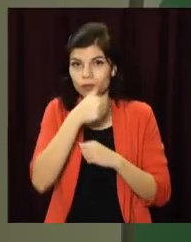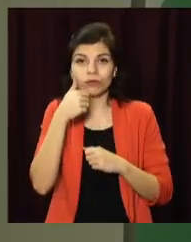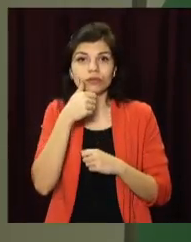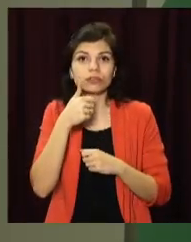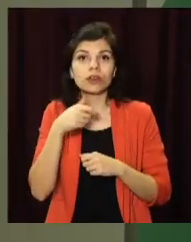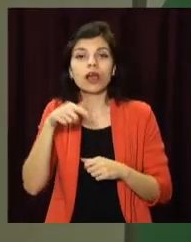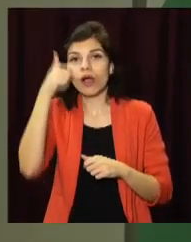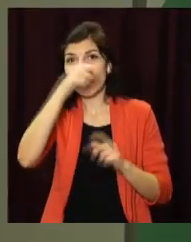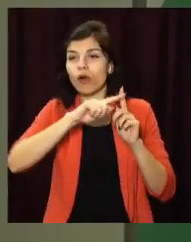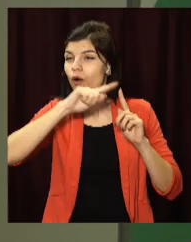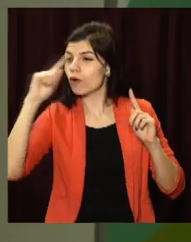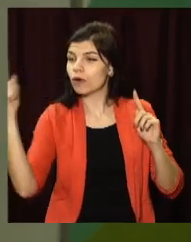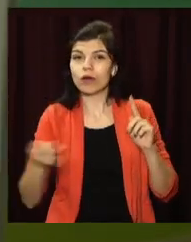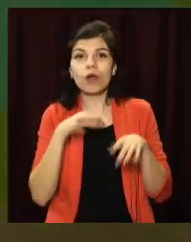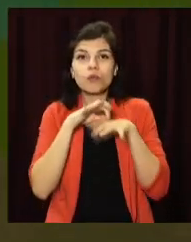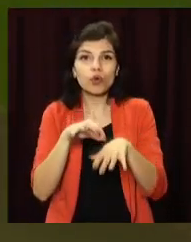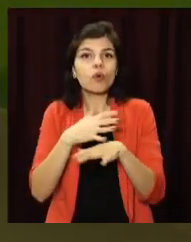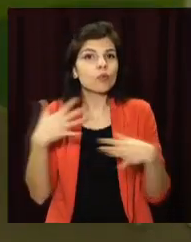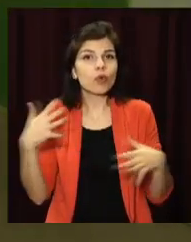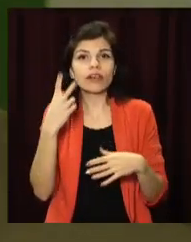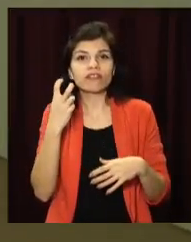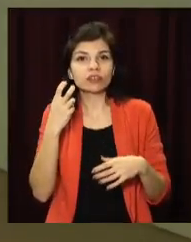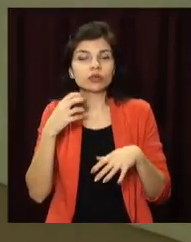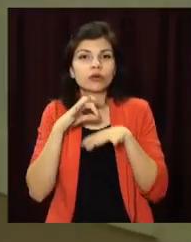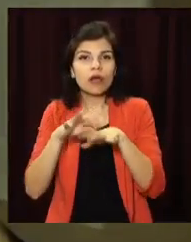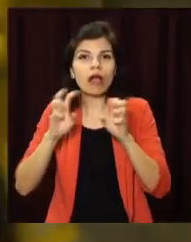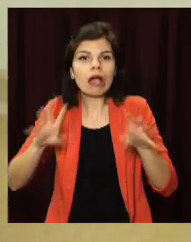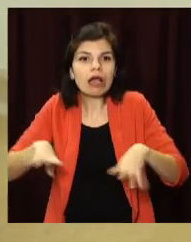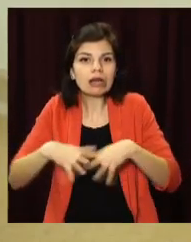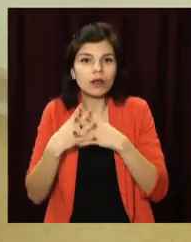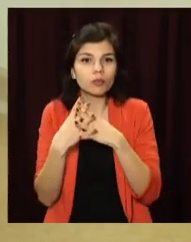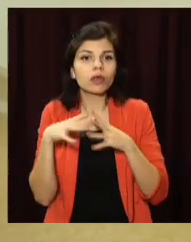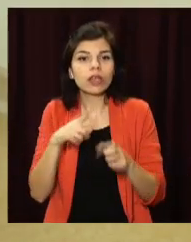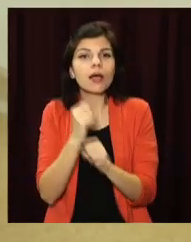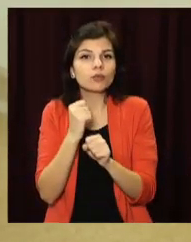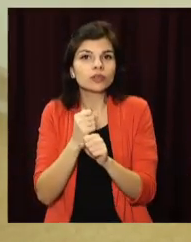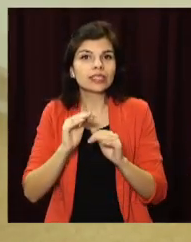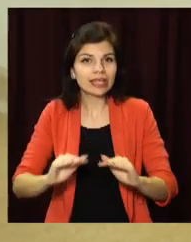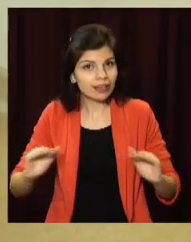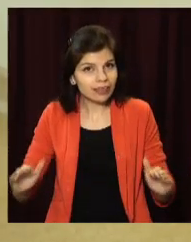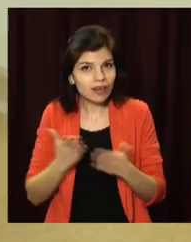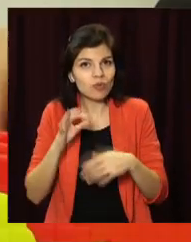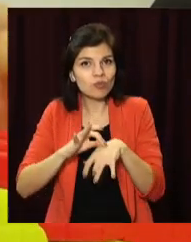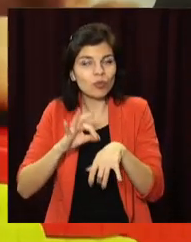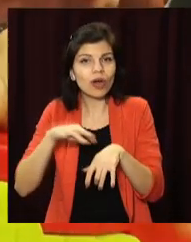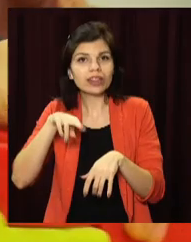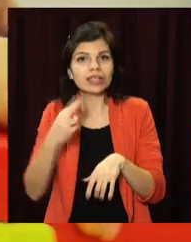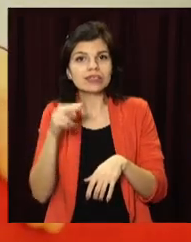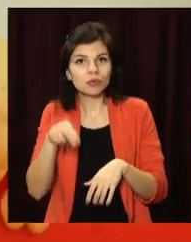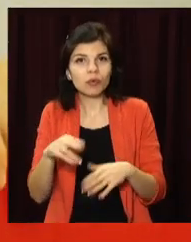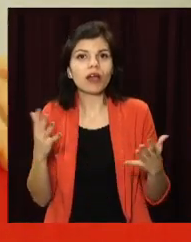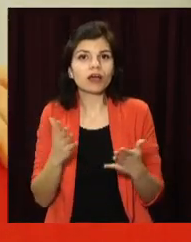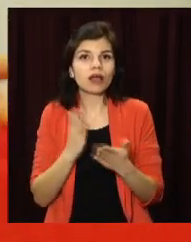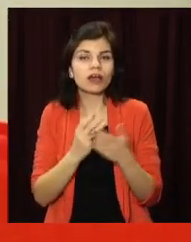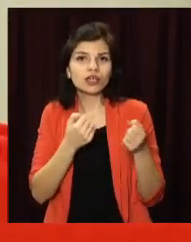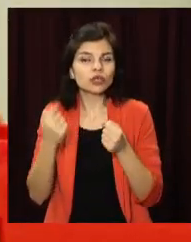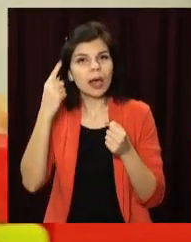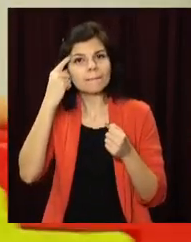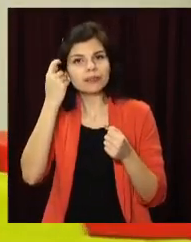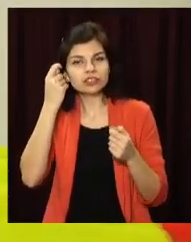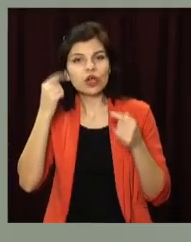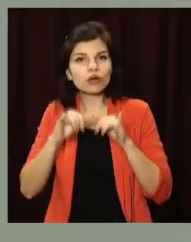рік роботи там проведено більше 200 курсів реабілітації. Працюють у центрі з дітками, хворими на ДЦП, які мають затримку